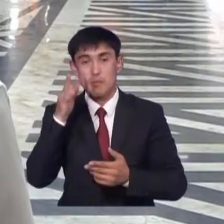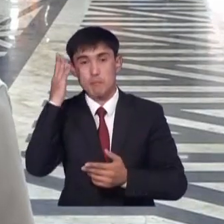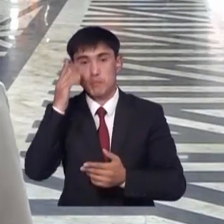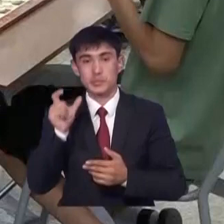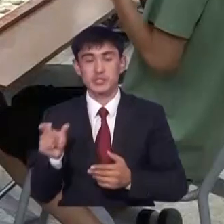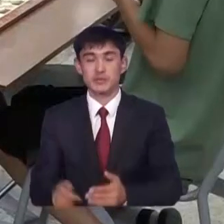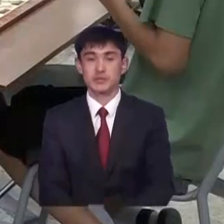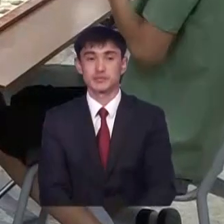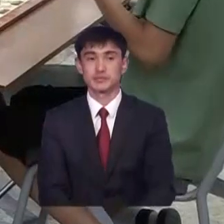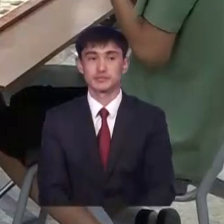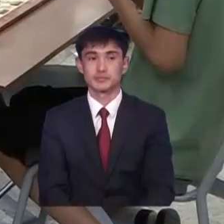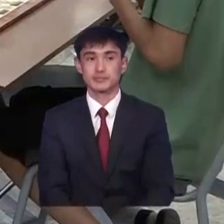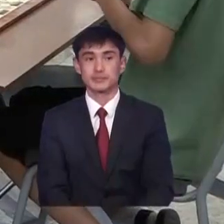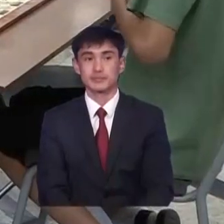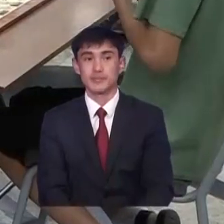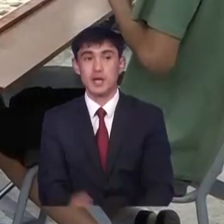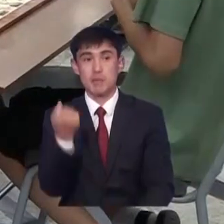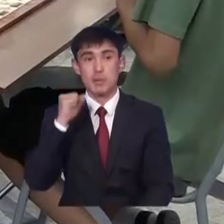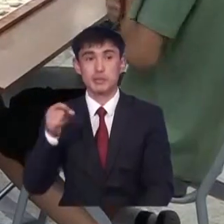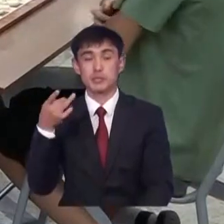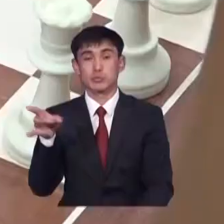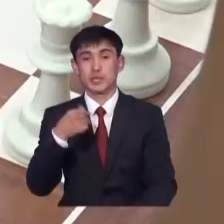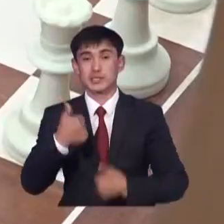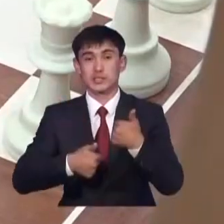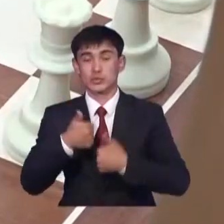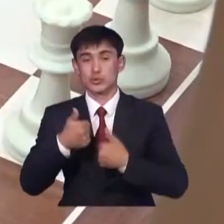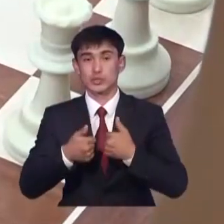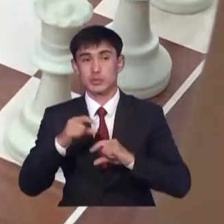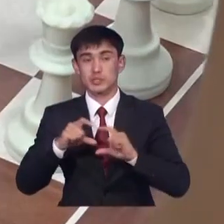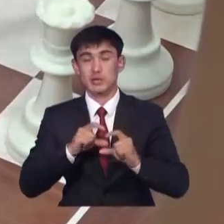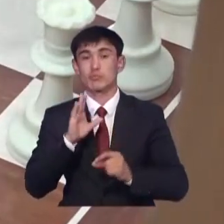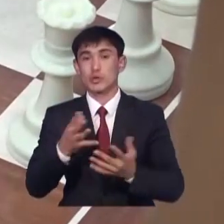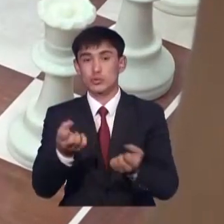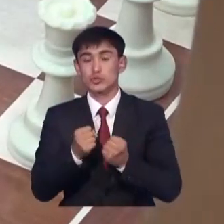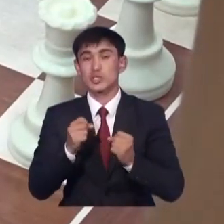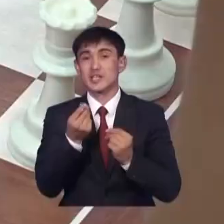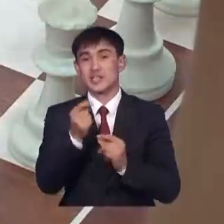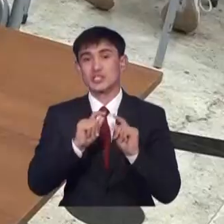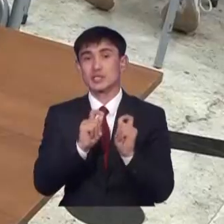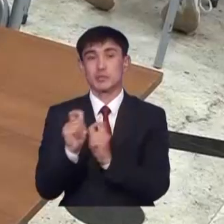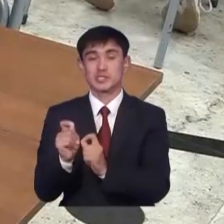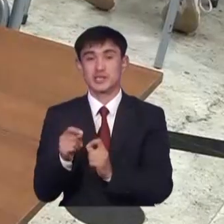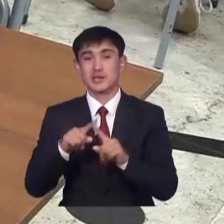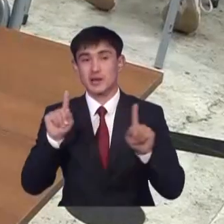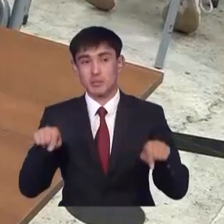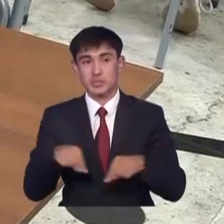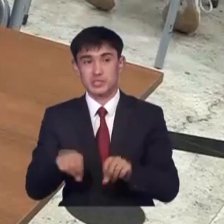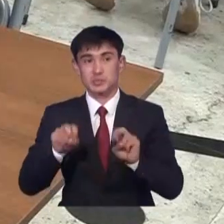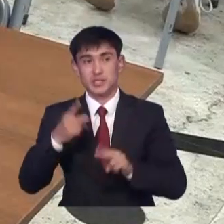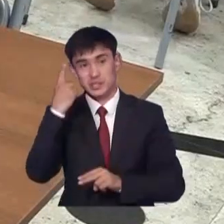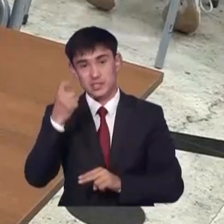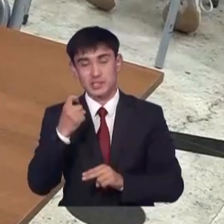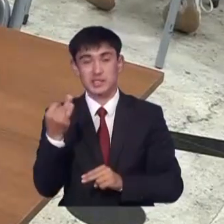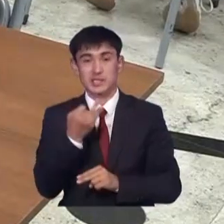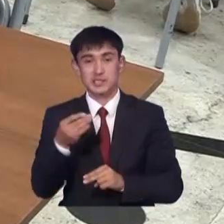человека. Победители республиканского интеллектуального турнира получат денежные призы и грамоты. По данным специалистов,